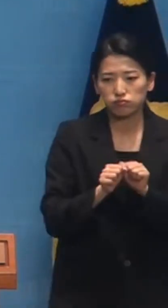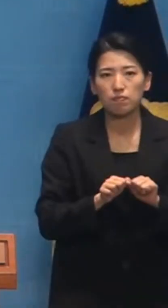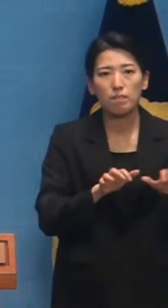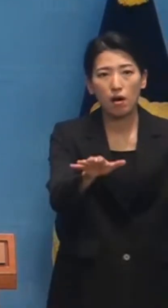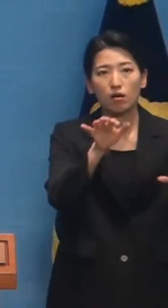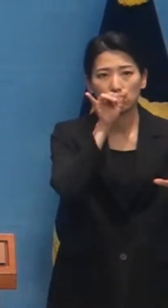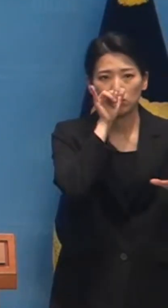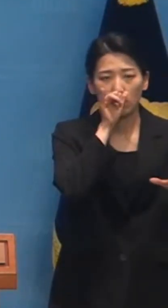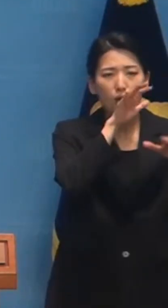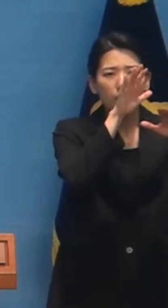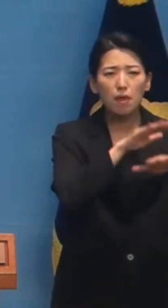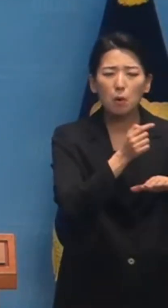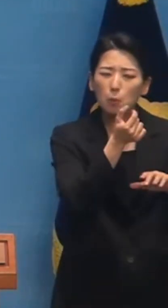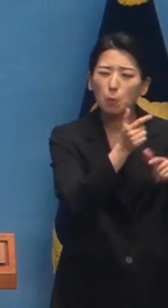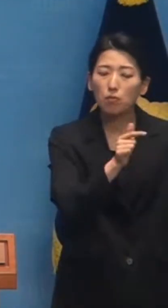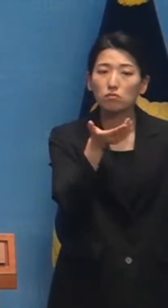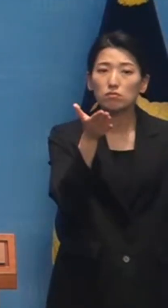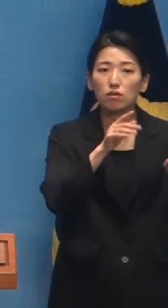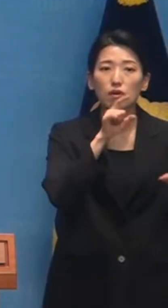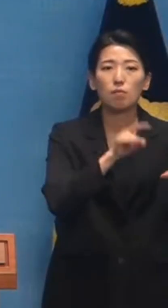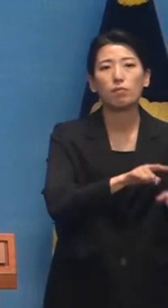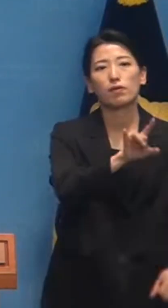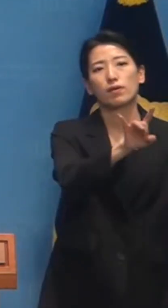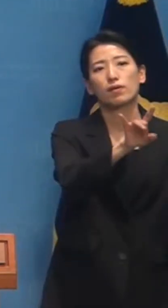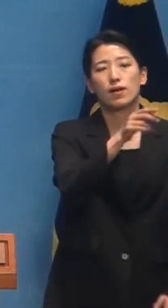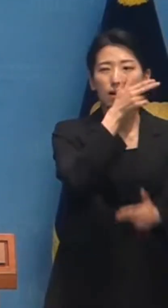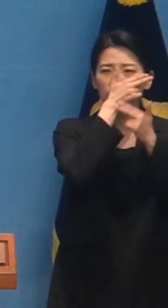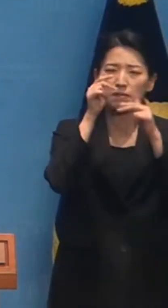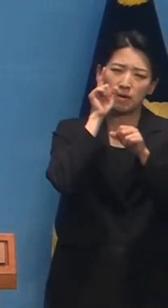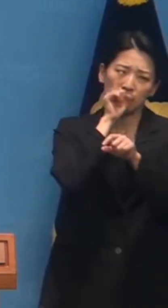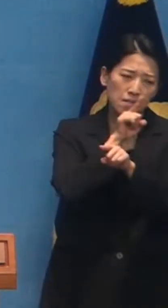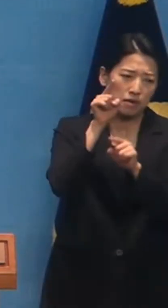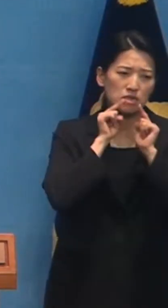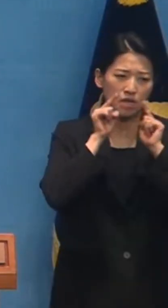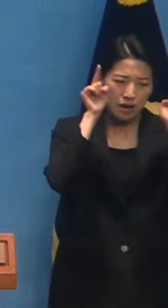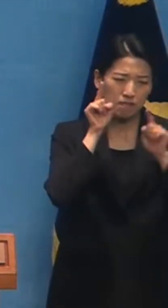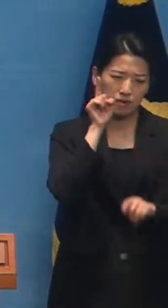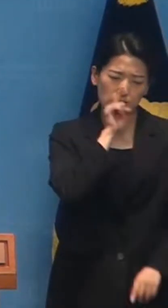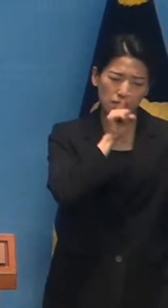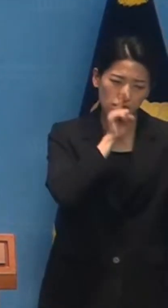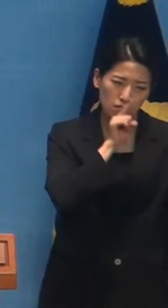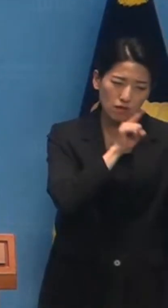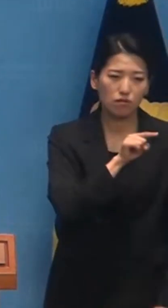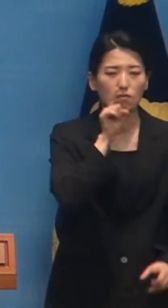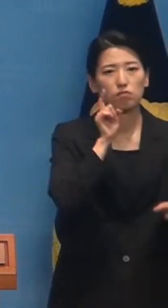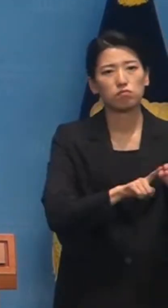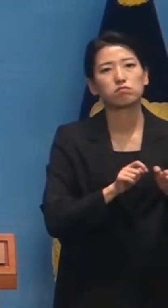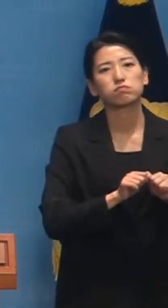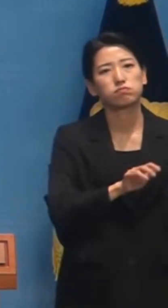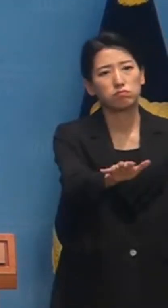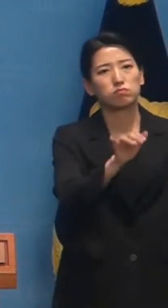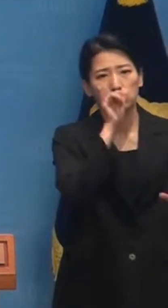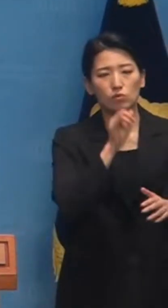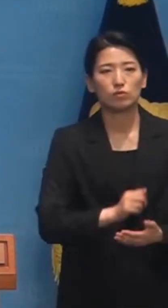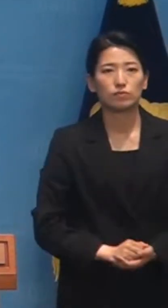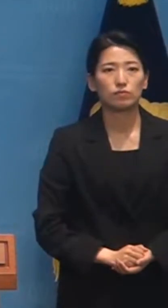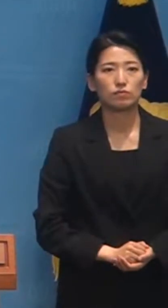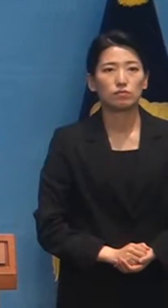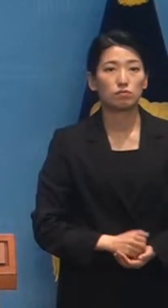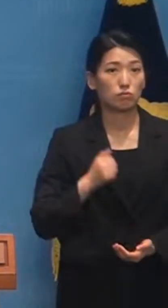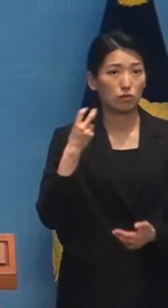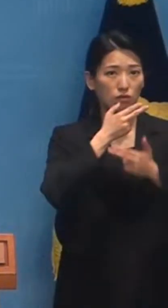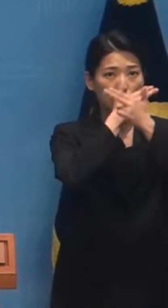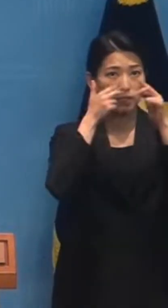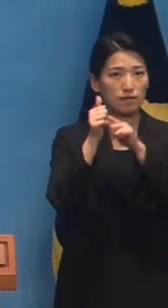모두 이재명 후보에 대한 비방, 악마화 시도라는 공통점을 가지고 있습니다. 이재명 후보 신변 위협과 관련된 게시글이